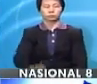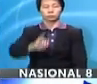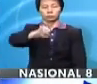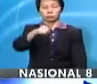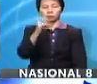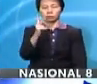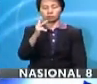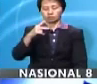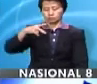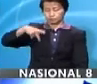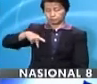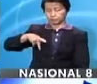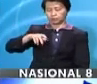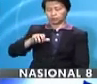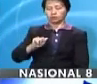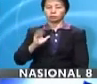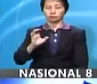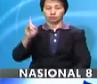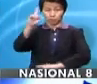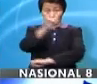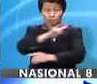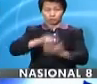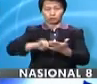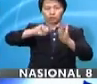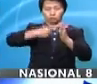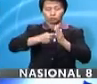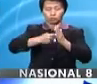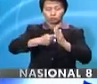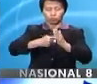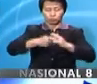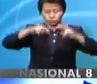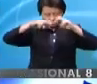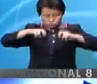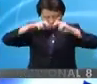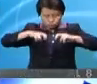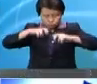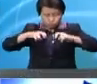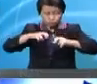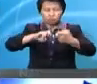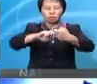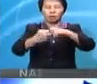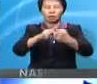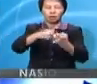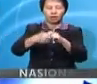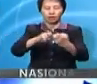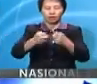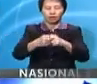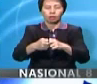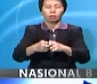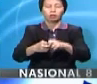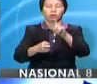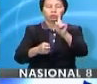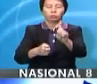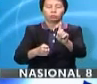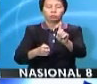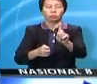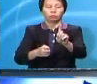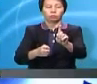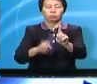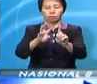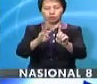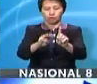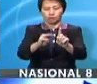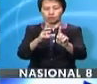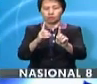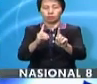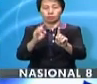Jawatankuasa Kira-Kira Wang Negara PAC hari ini memulakan prosiding siasatan berhubung kemelut yang dihadapi Syarikat Pelaburan Strategik